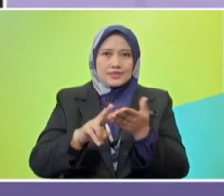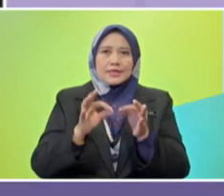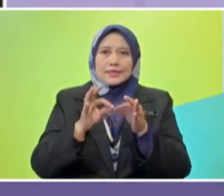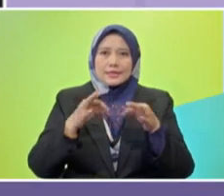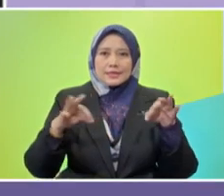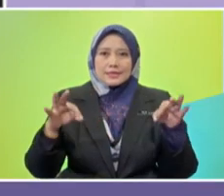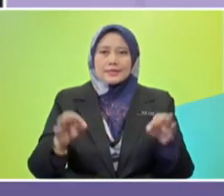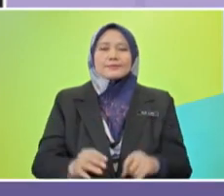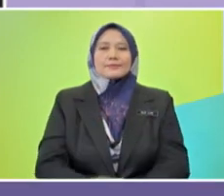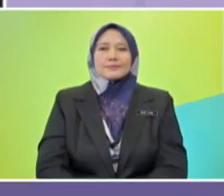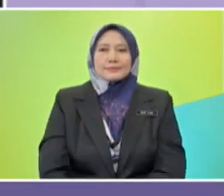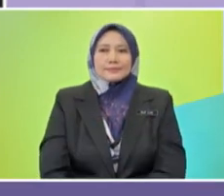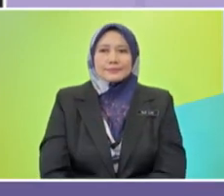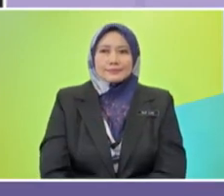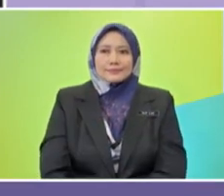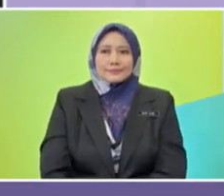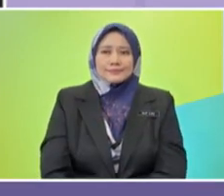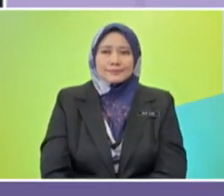Okay, Amni baca dahulu ya. Okey.